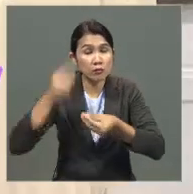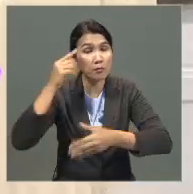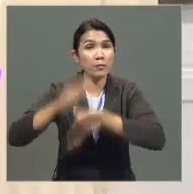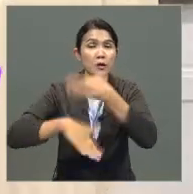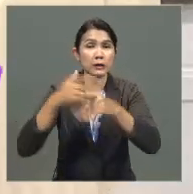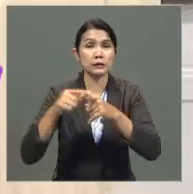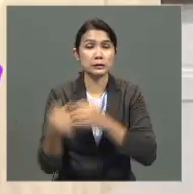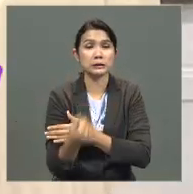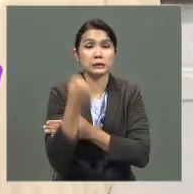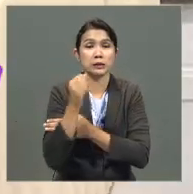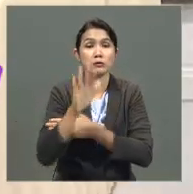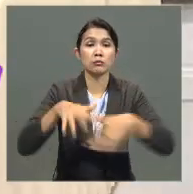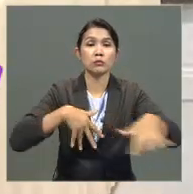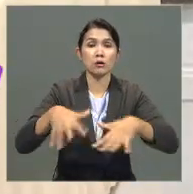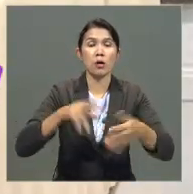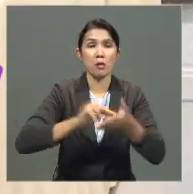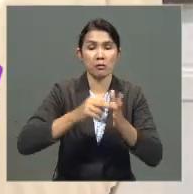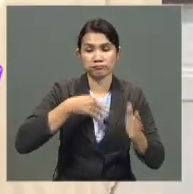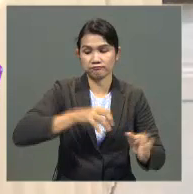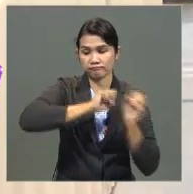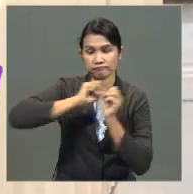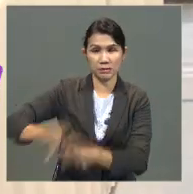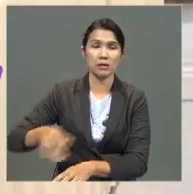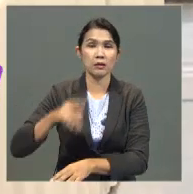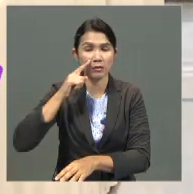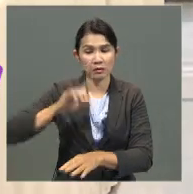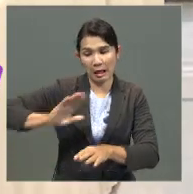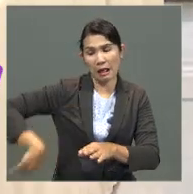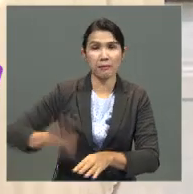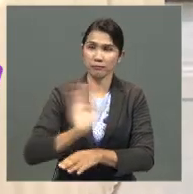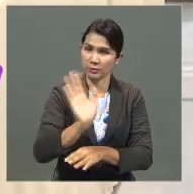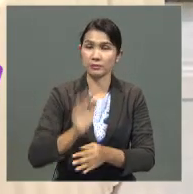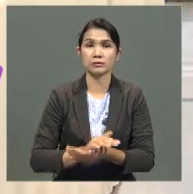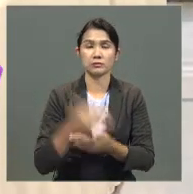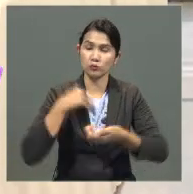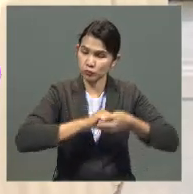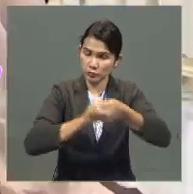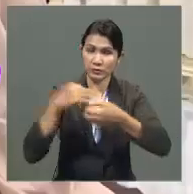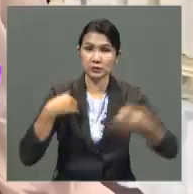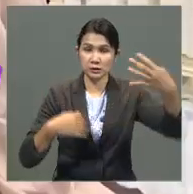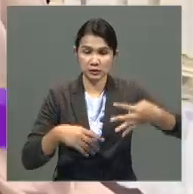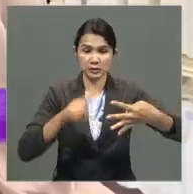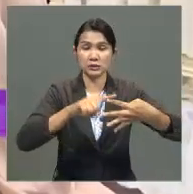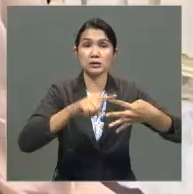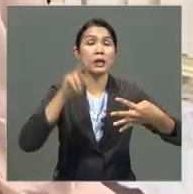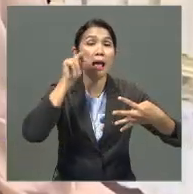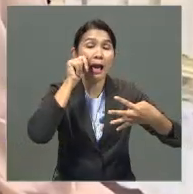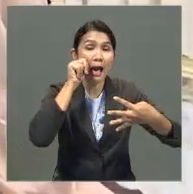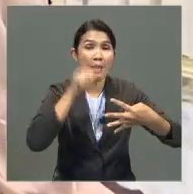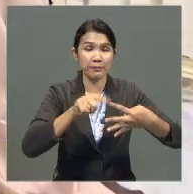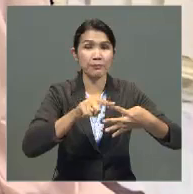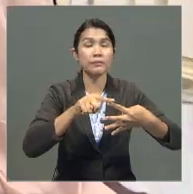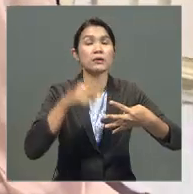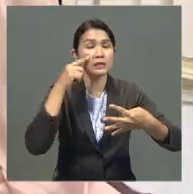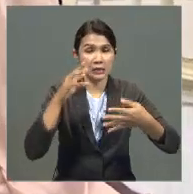และความมั่งคั่งของพลเมืองไม่ทิ้งใครไว้ข้างหลังเน้นความร่วมมือ4ด้านค่ะก็คือการบริหารจัดการทรัพยากรน้ำขยายความ